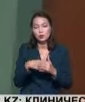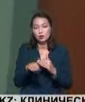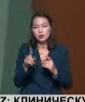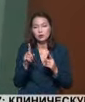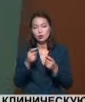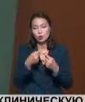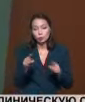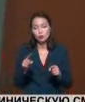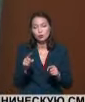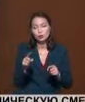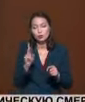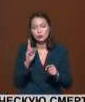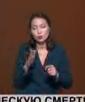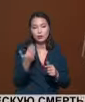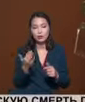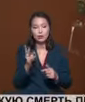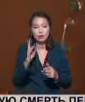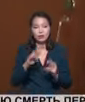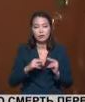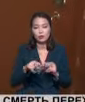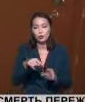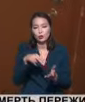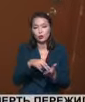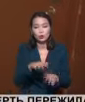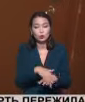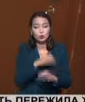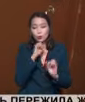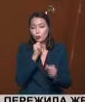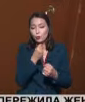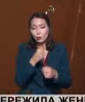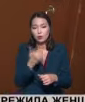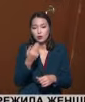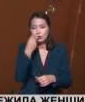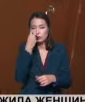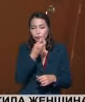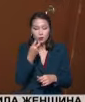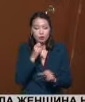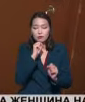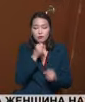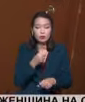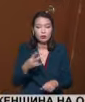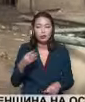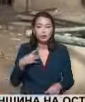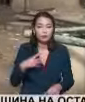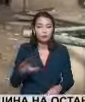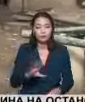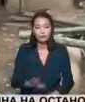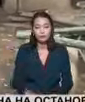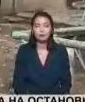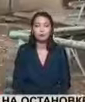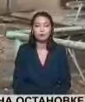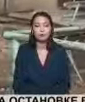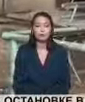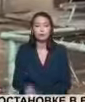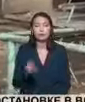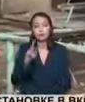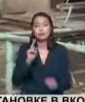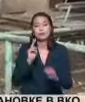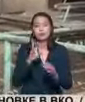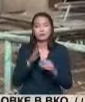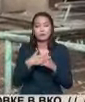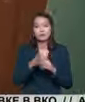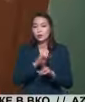мусора. К слову, в подъезде долго находиться невозможно, потому что зловонный запах уже не выветривается. Жильцы подъезда сказали, что не